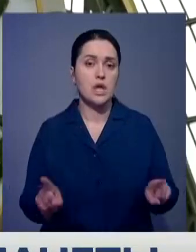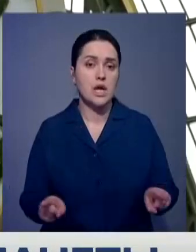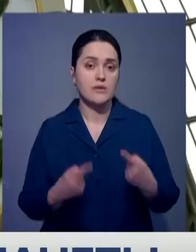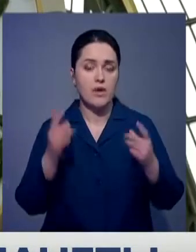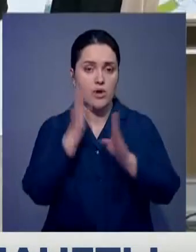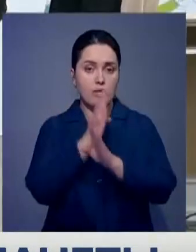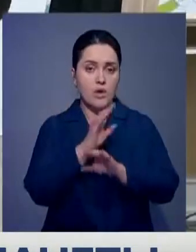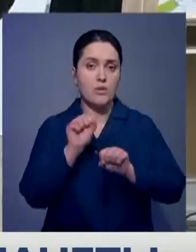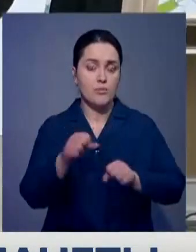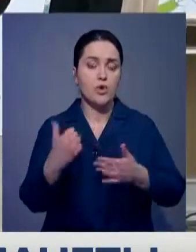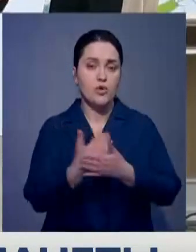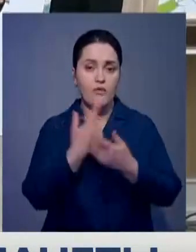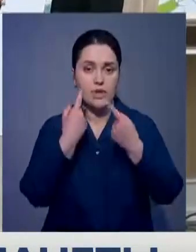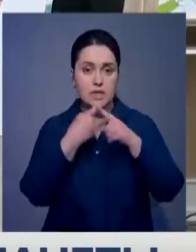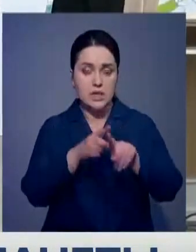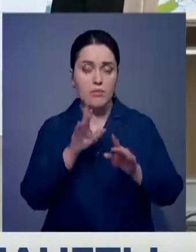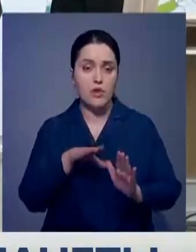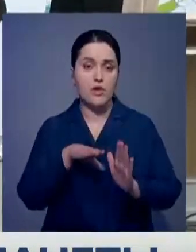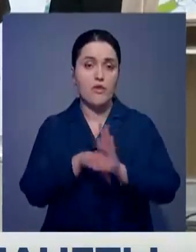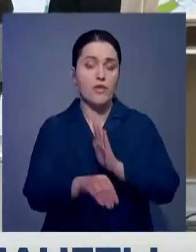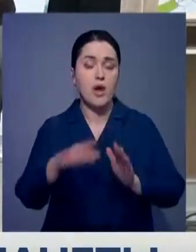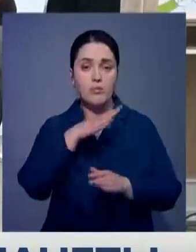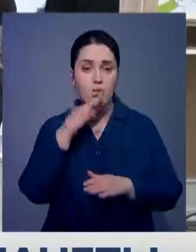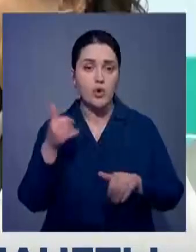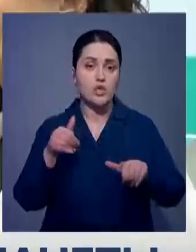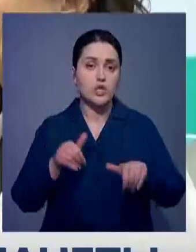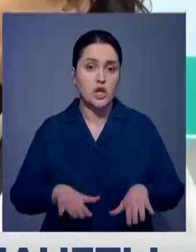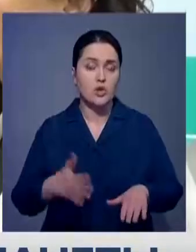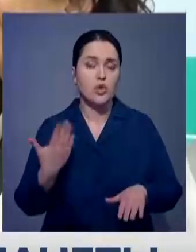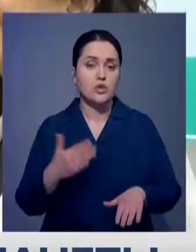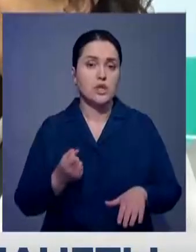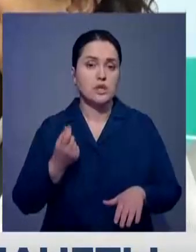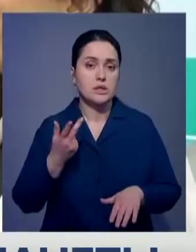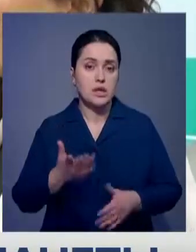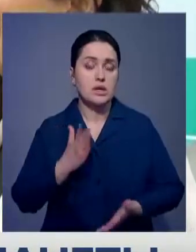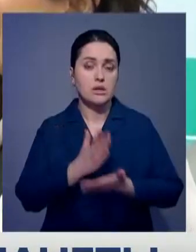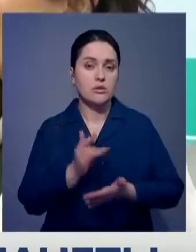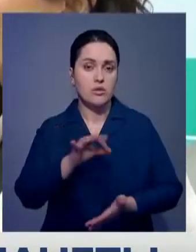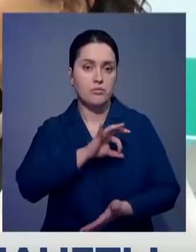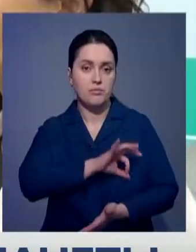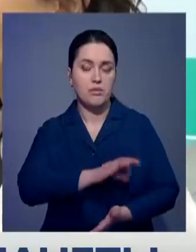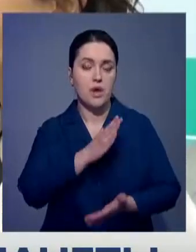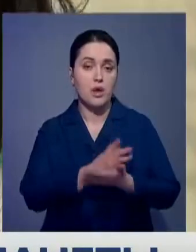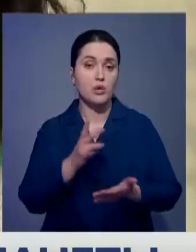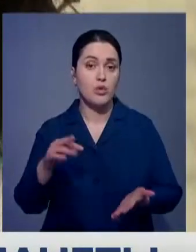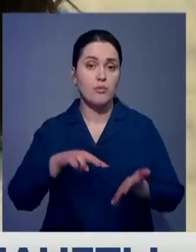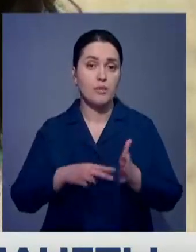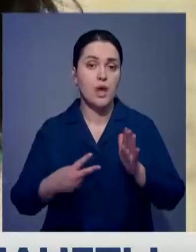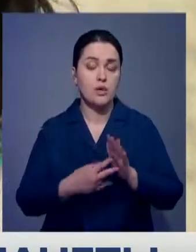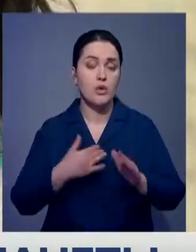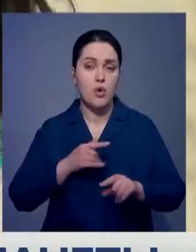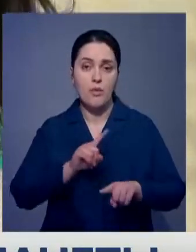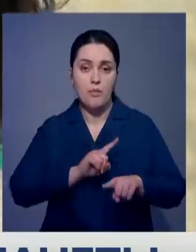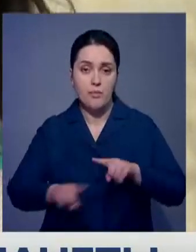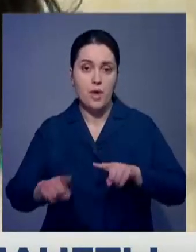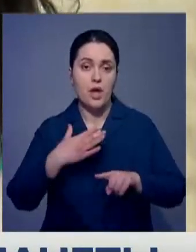через внедрение новых технологий. Многие решения уже несколько лет существуют на рынке и весьма успешно. Но цель этого форума – ускорить